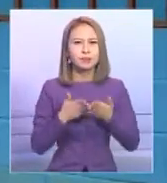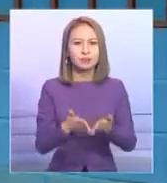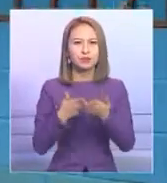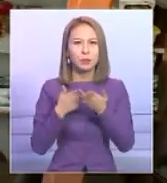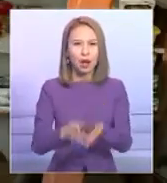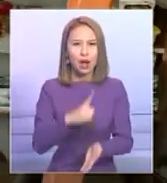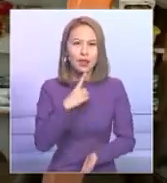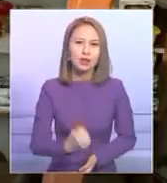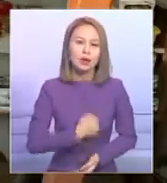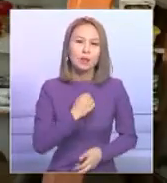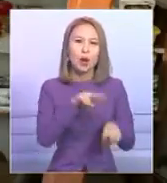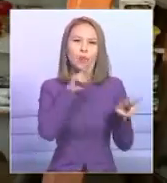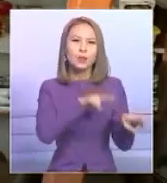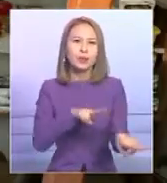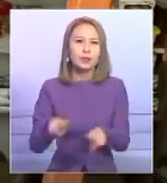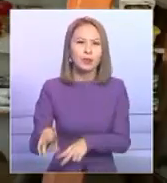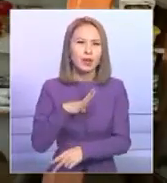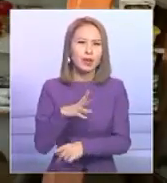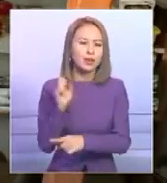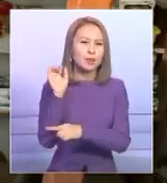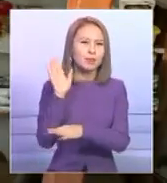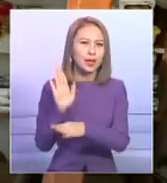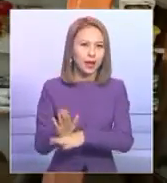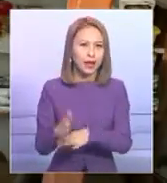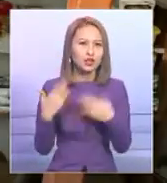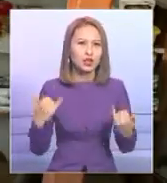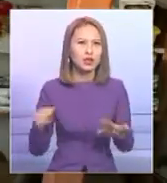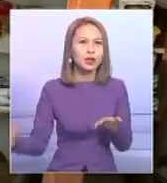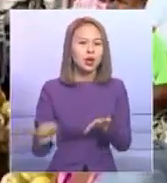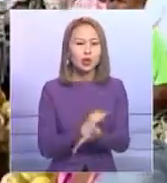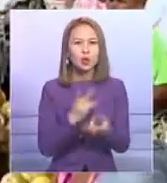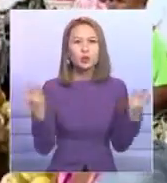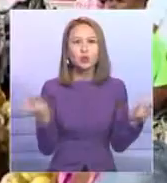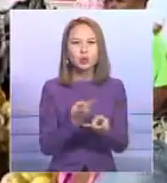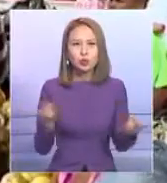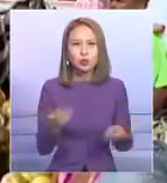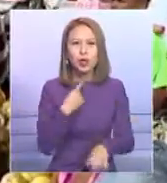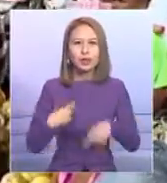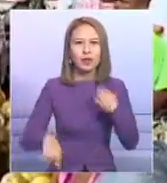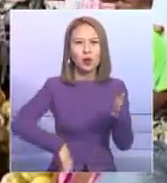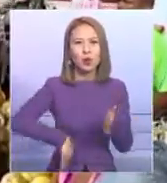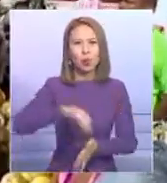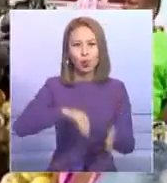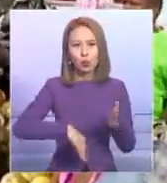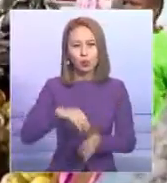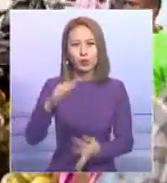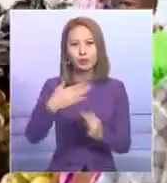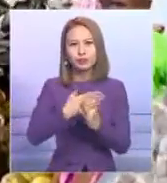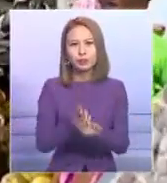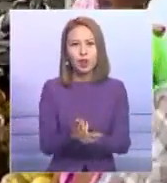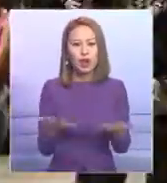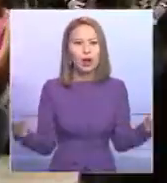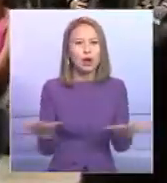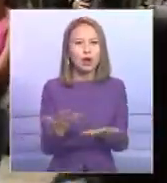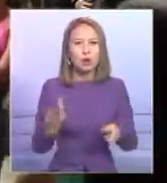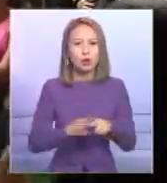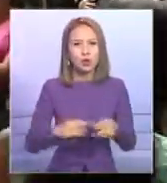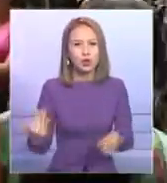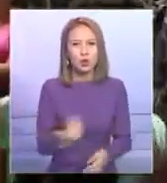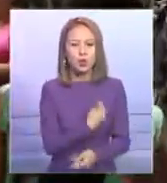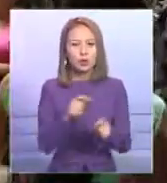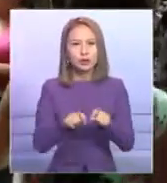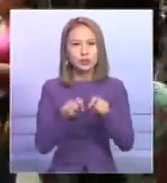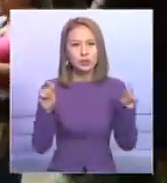кемежайларды әскерлердің бақылауына берген. Осымен қатар қажетті тауарларды сатып алу және бөлме айналысатын жаңа орган